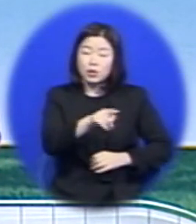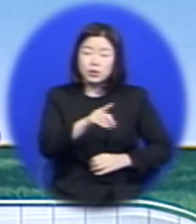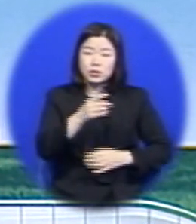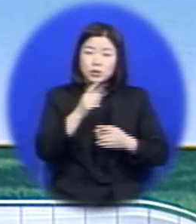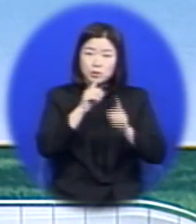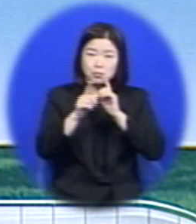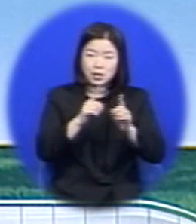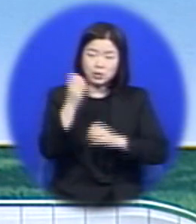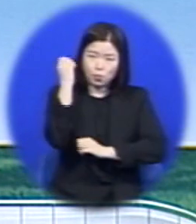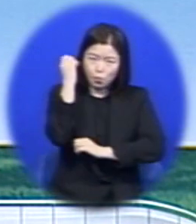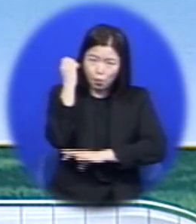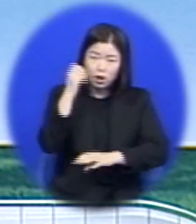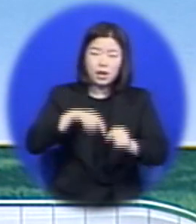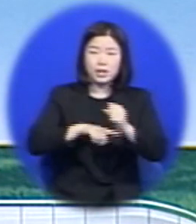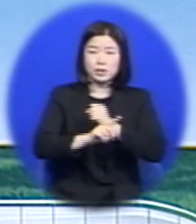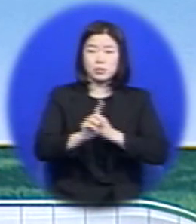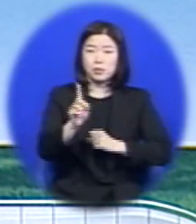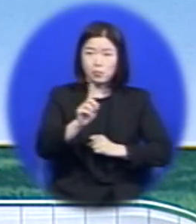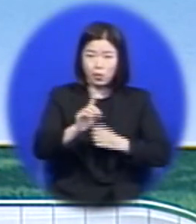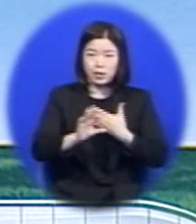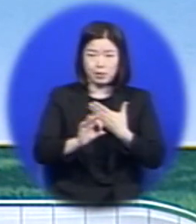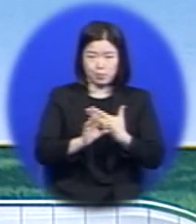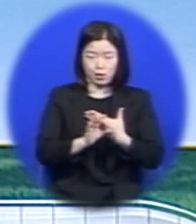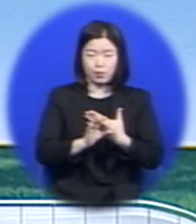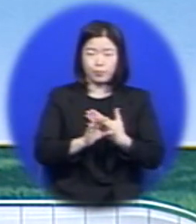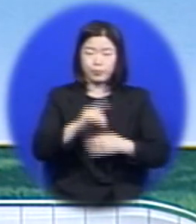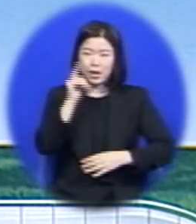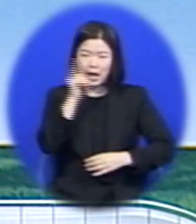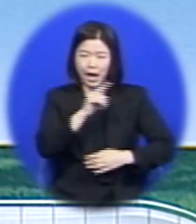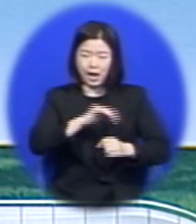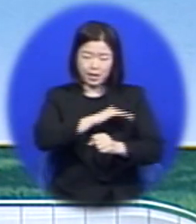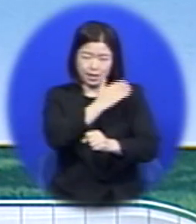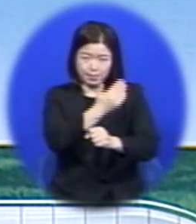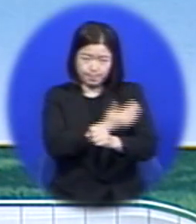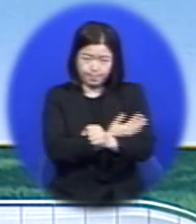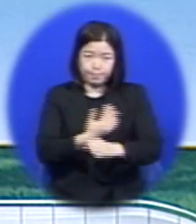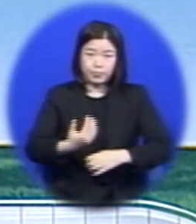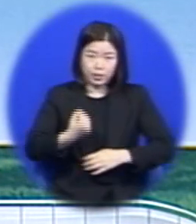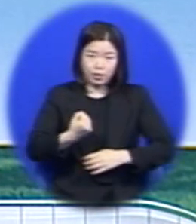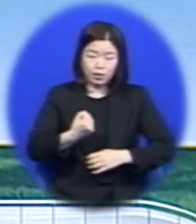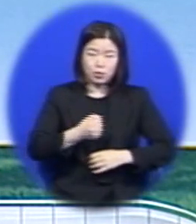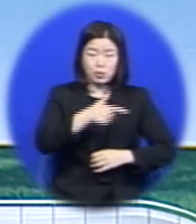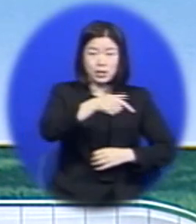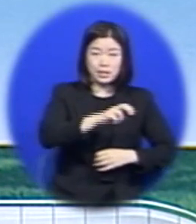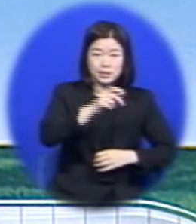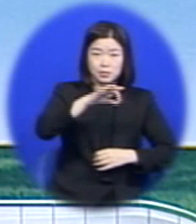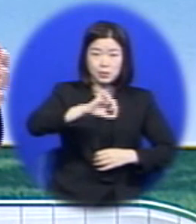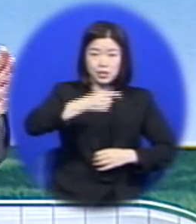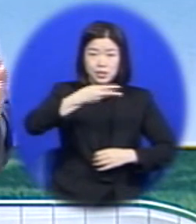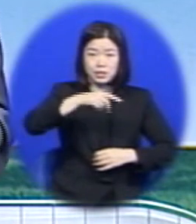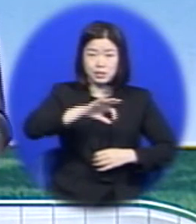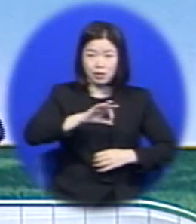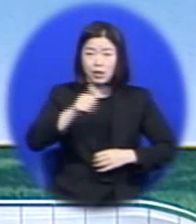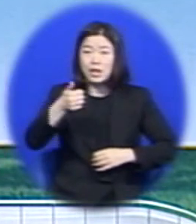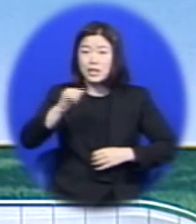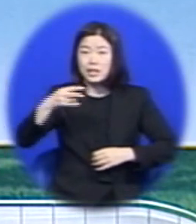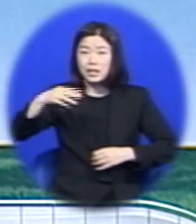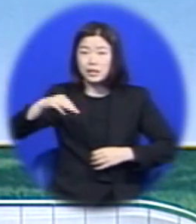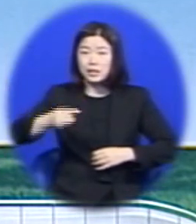원래 의미는 이런 뜻입니다. 악한 정권, 김일성이나 뭐 히틀러나 이런